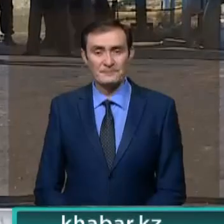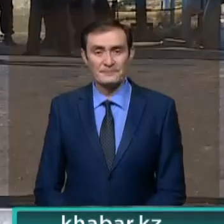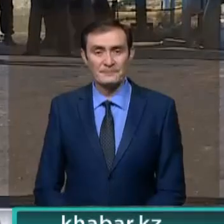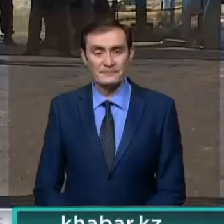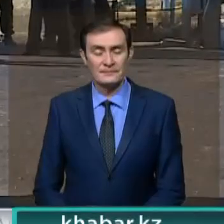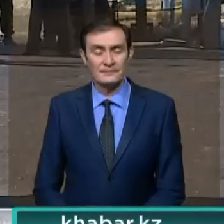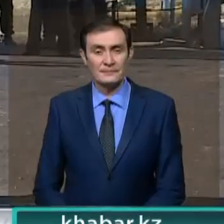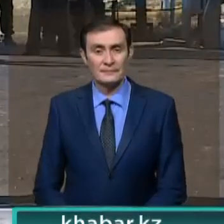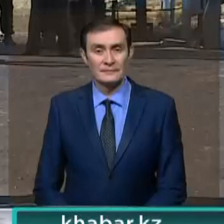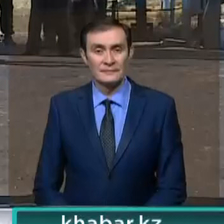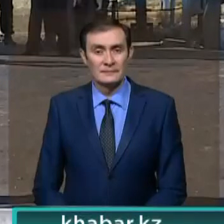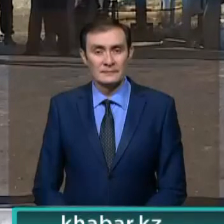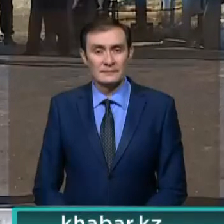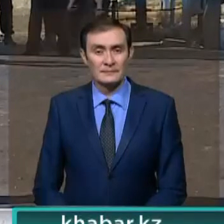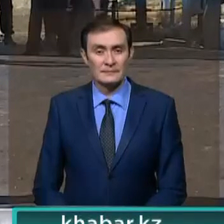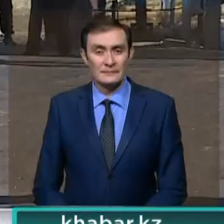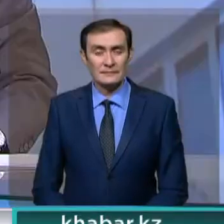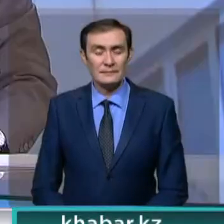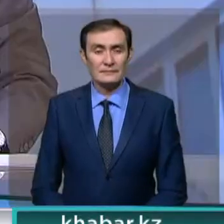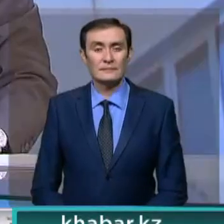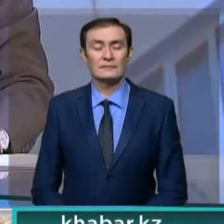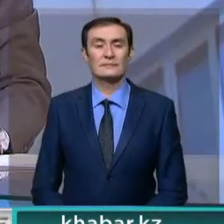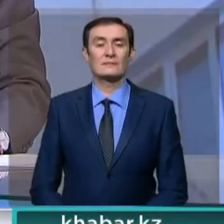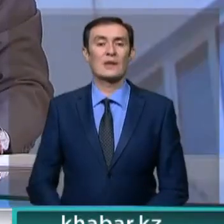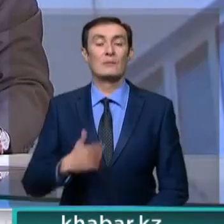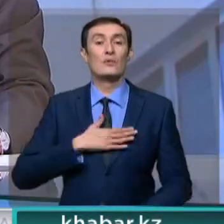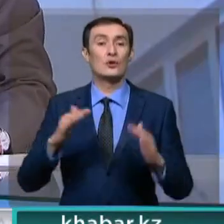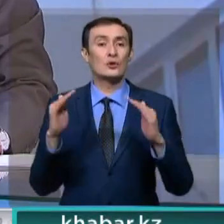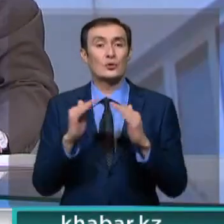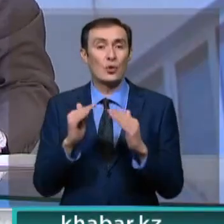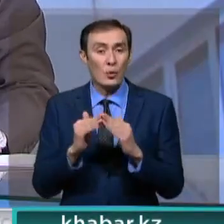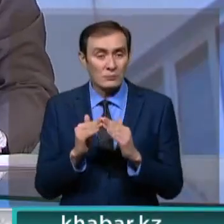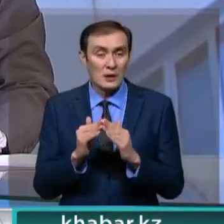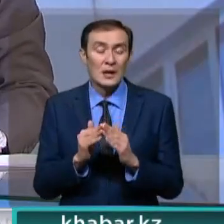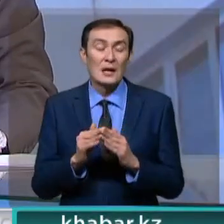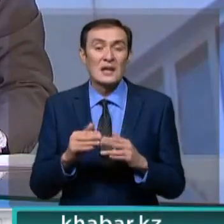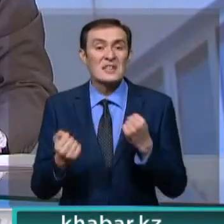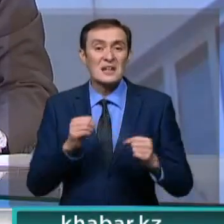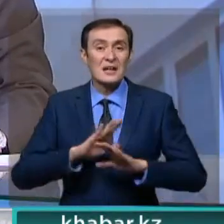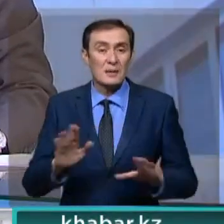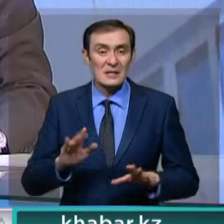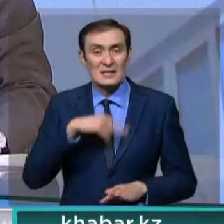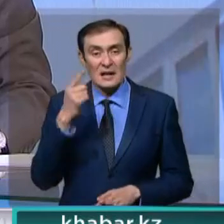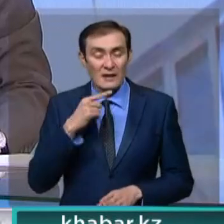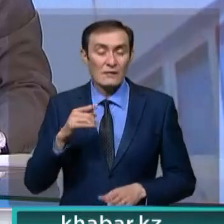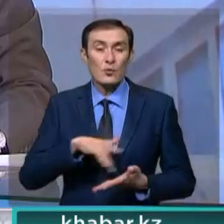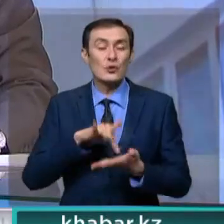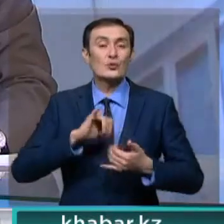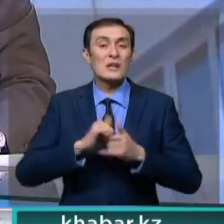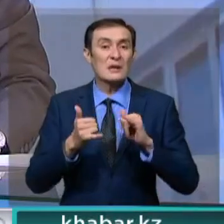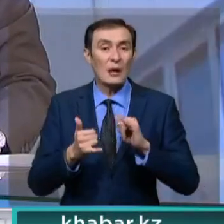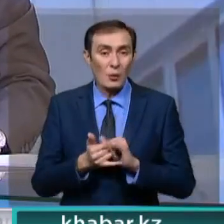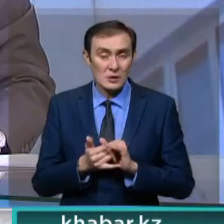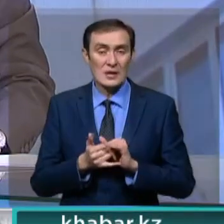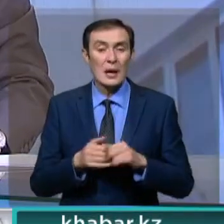Сайла Уигликов, Карагандинская область. Итоги дня. «Мой дом далеко не крепость», заявляют жители одной из новостроек